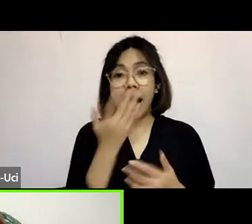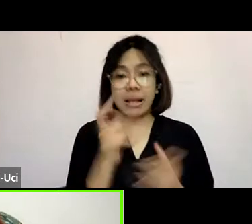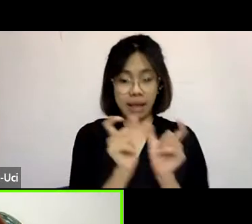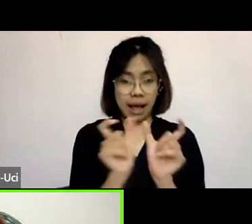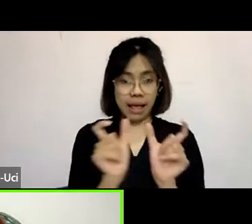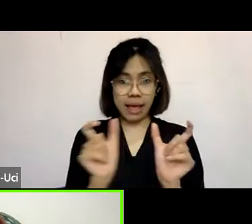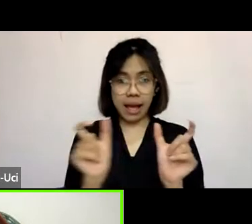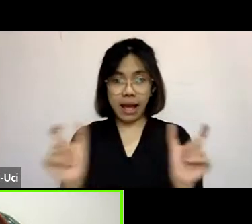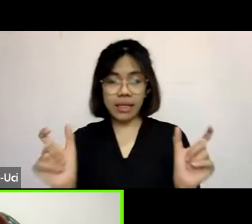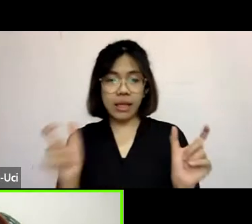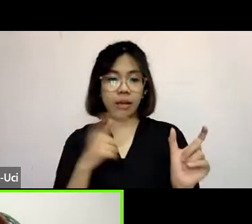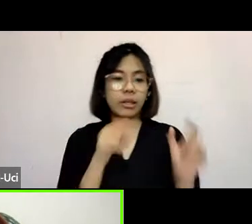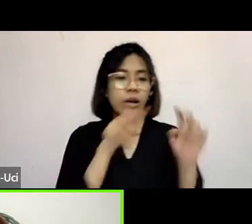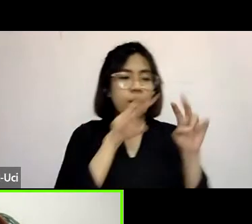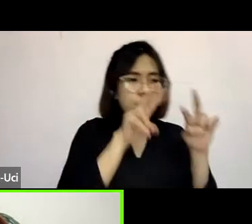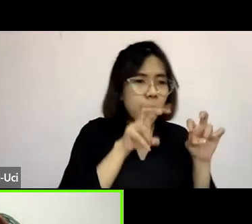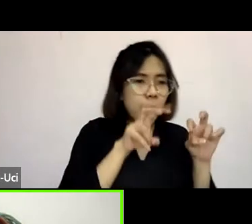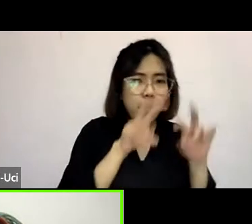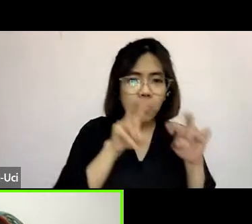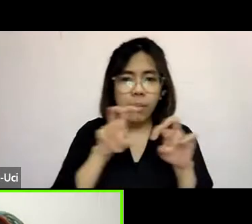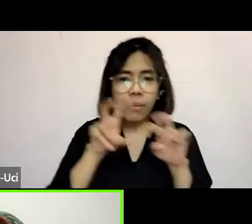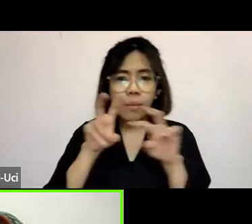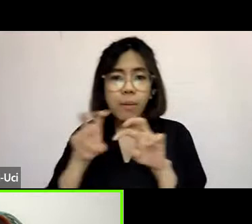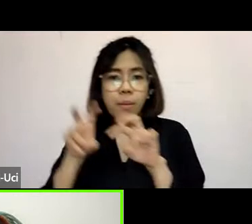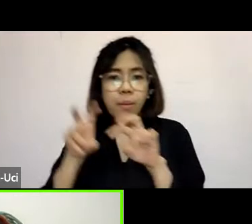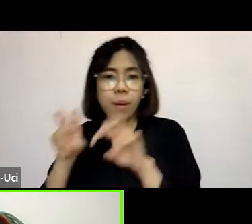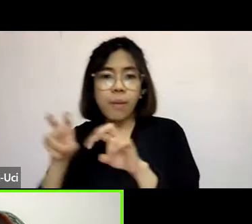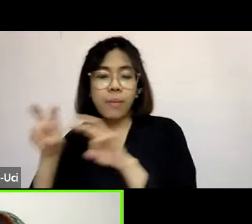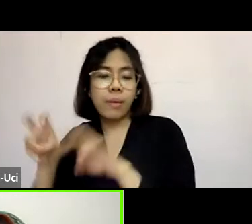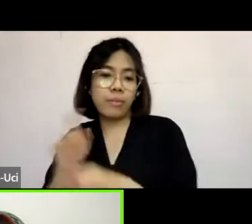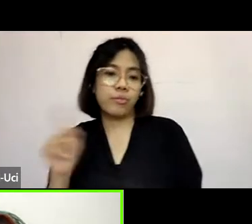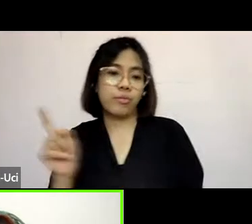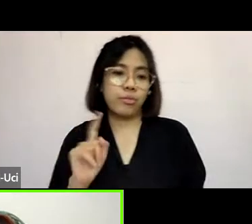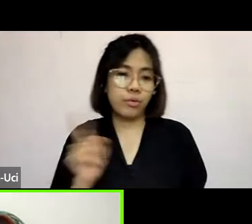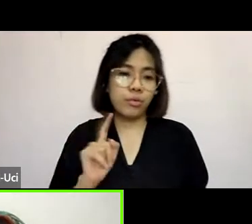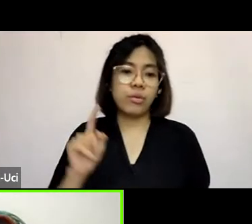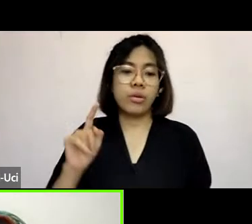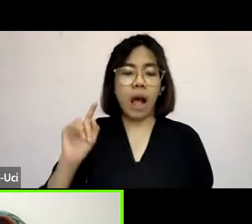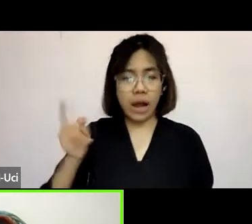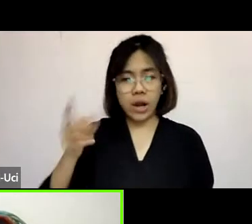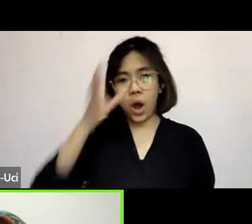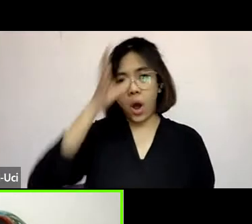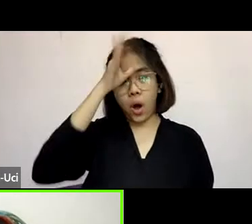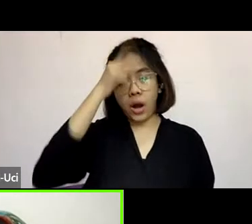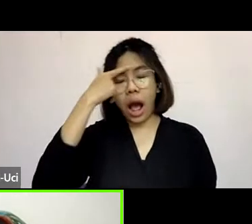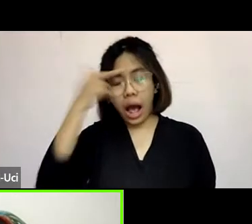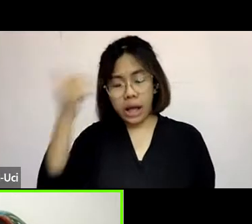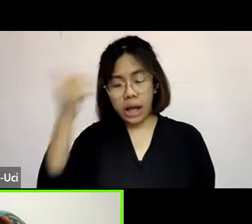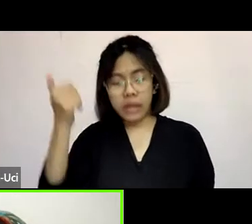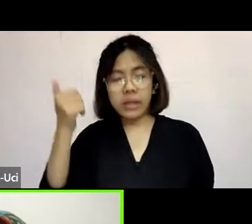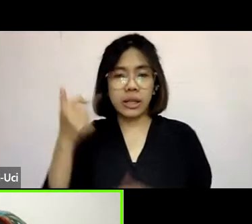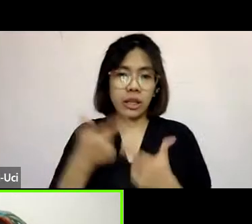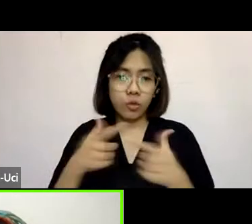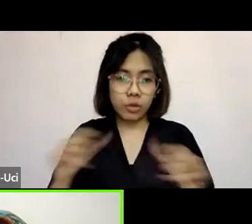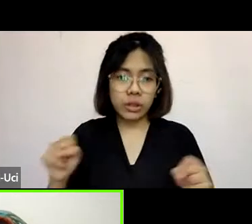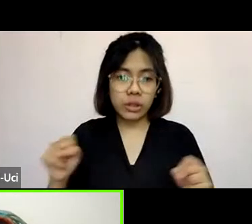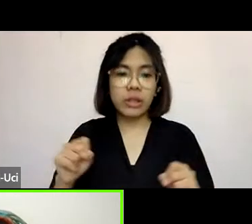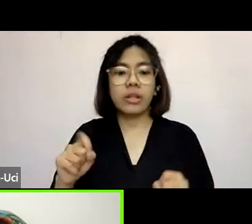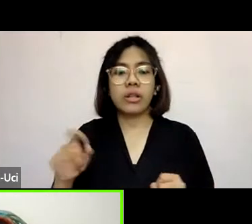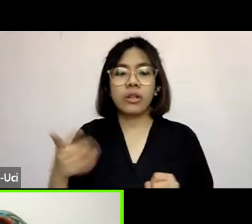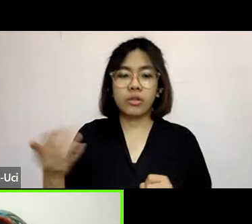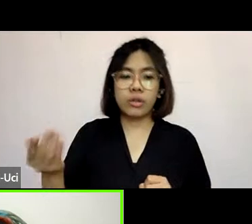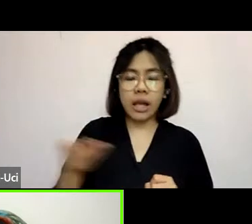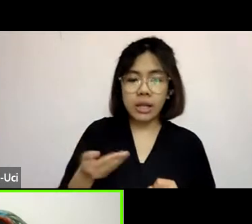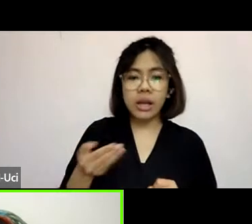proses forensik gitu ya oleh pakar m bisa untuk mengidentifikasi misalnya